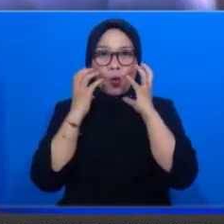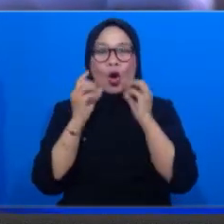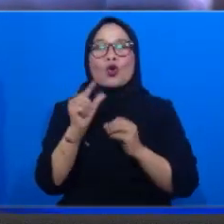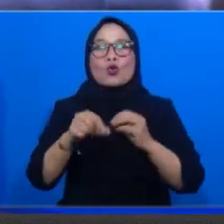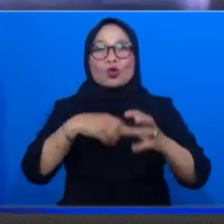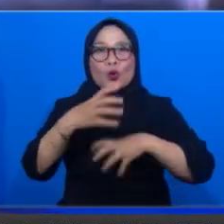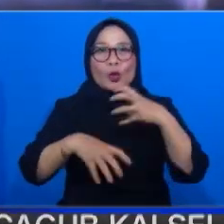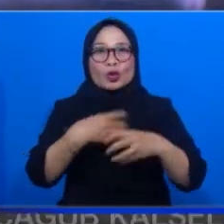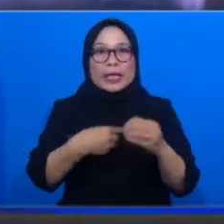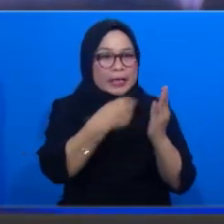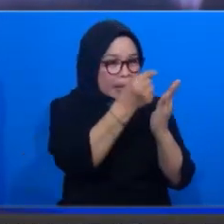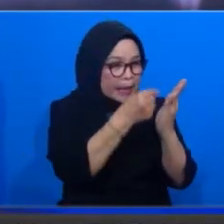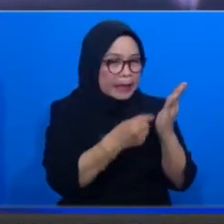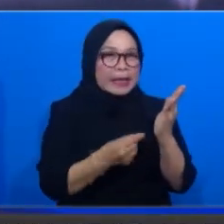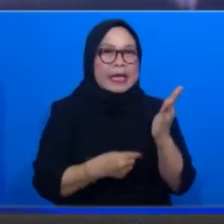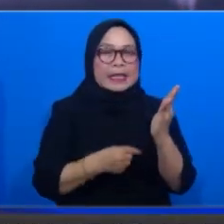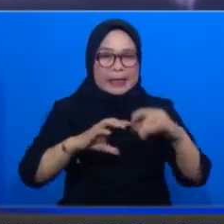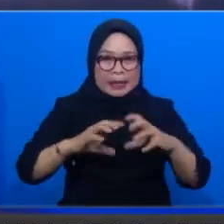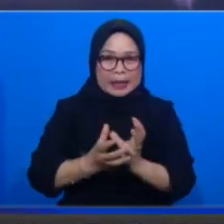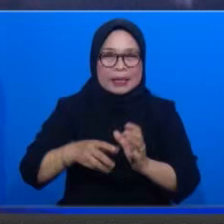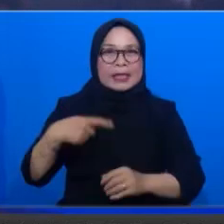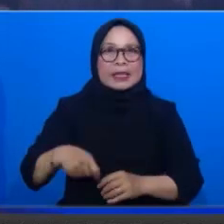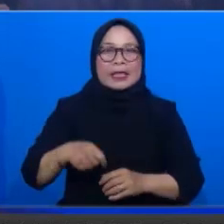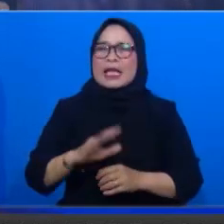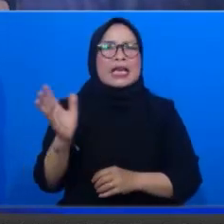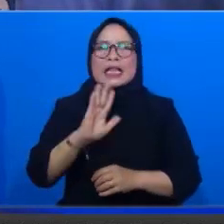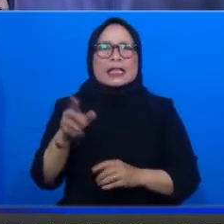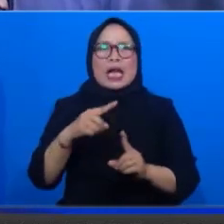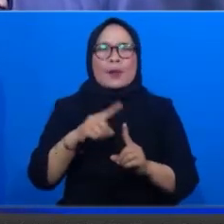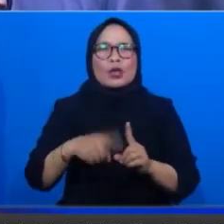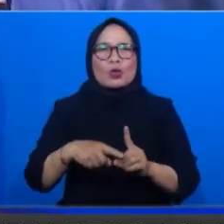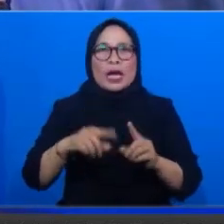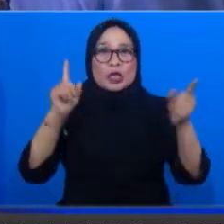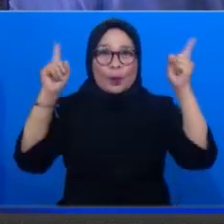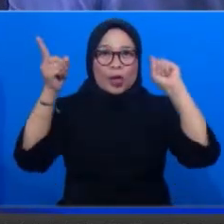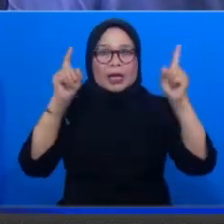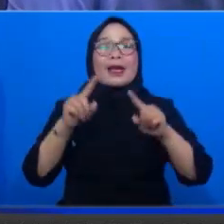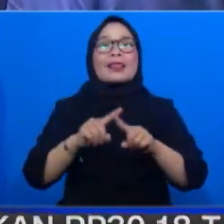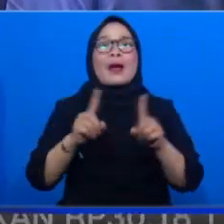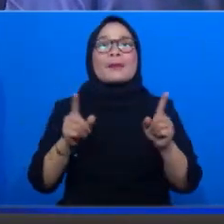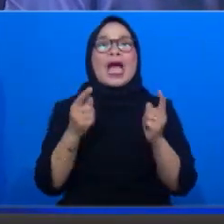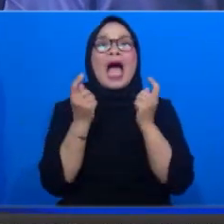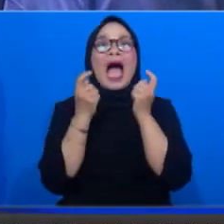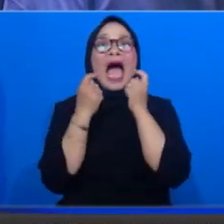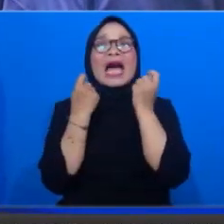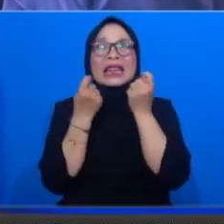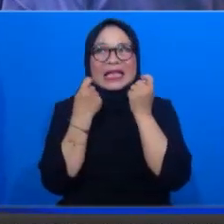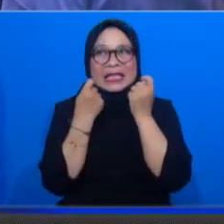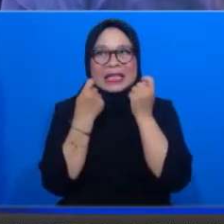seleksi Menteri Kabinet. Tidak hanya kader partai politik, sejumlah selebritas tanah air juga terlihat hadir. Kabinet